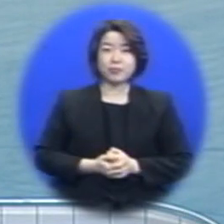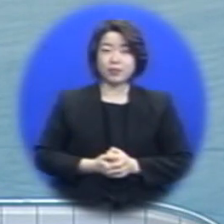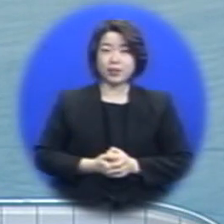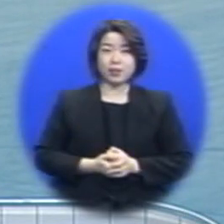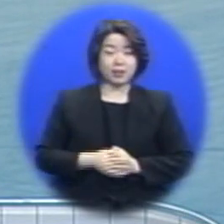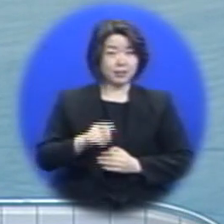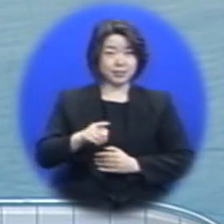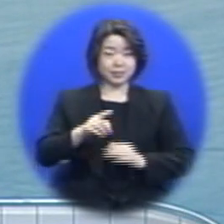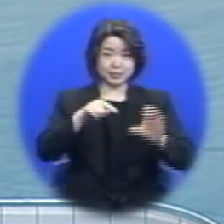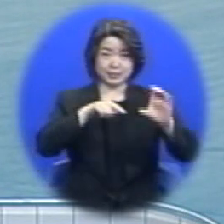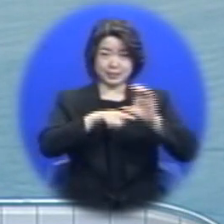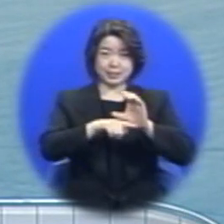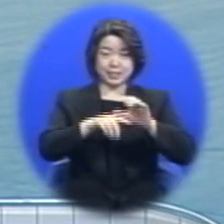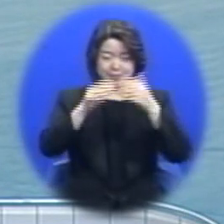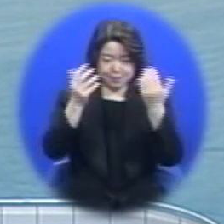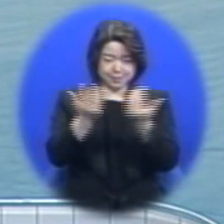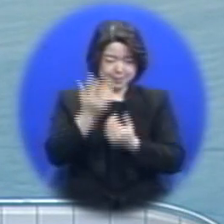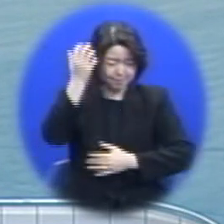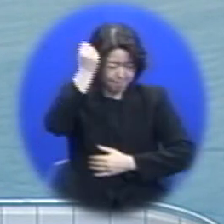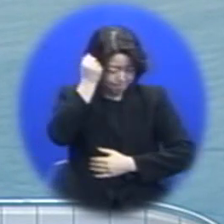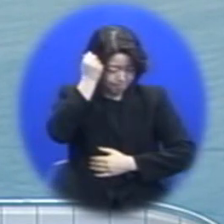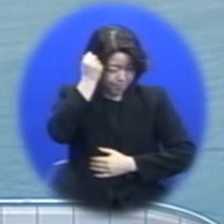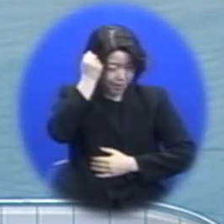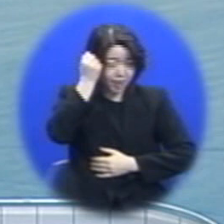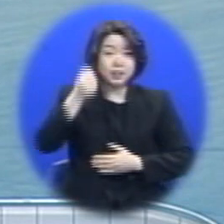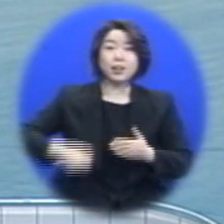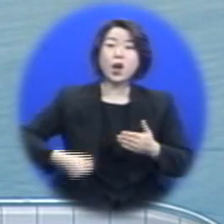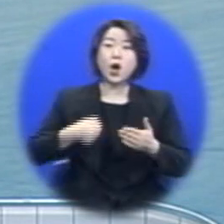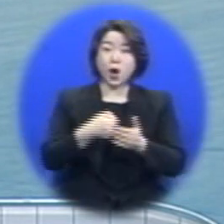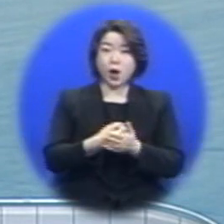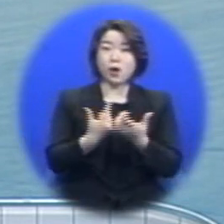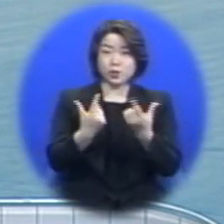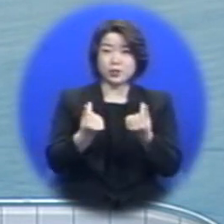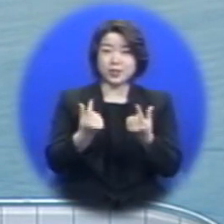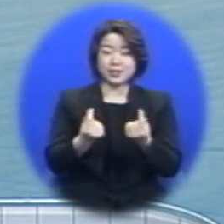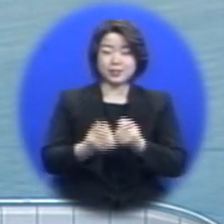그거는 그 사전을 통째로 다 암기하겠다고 하는 결단인 것 같아요. 네.